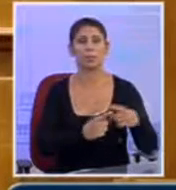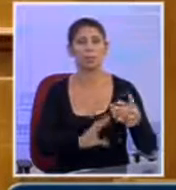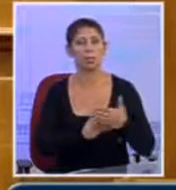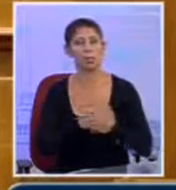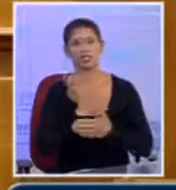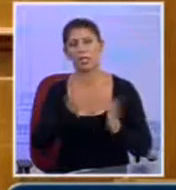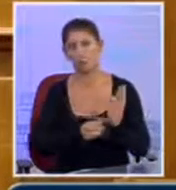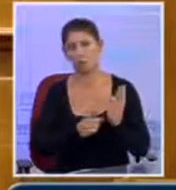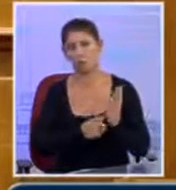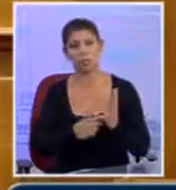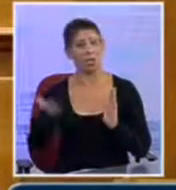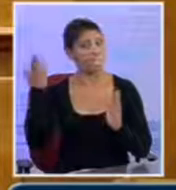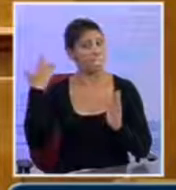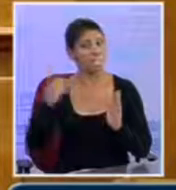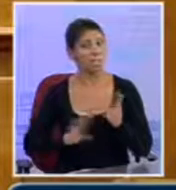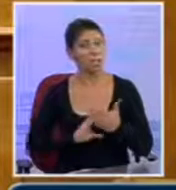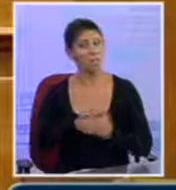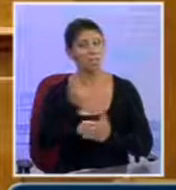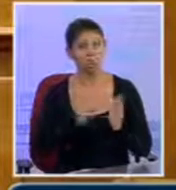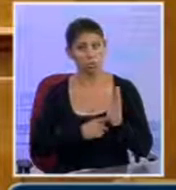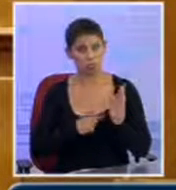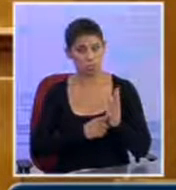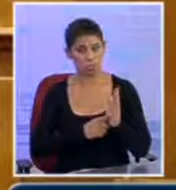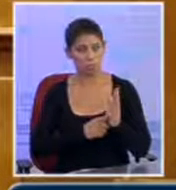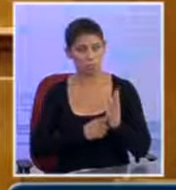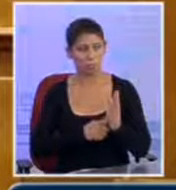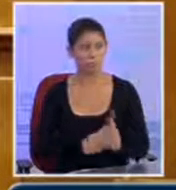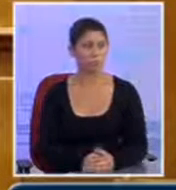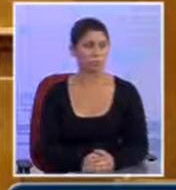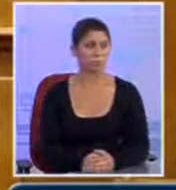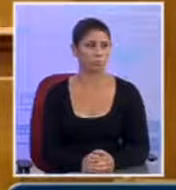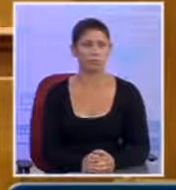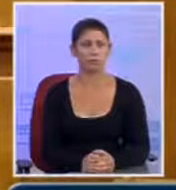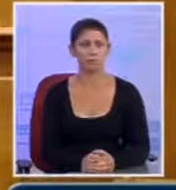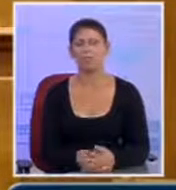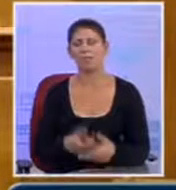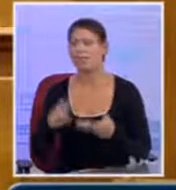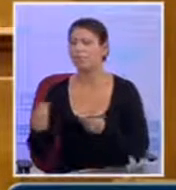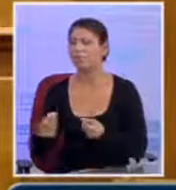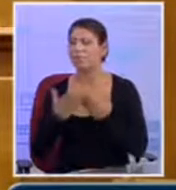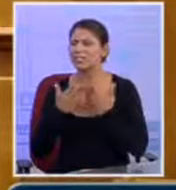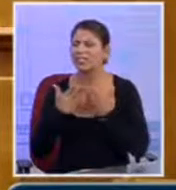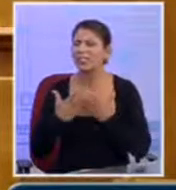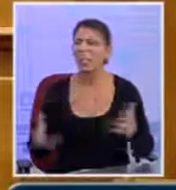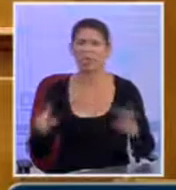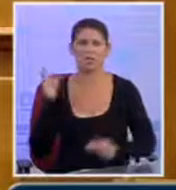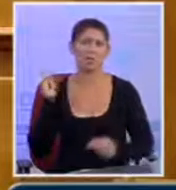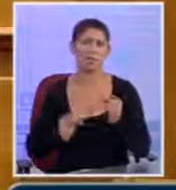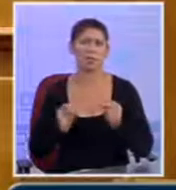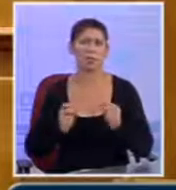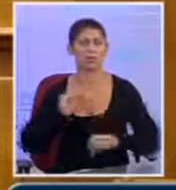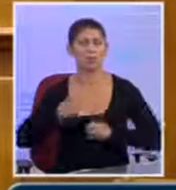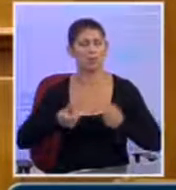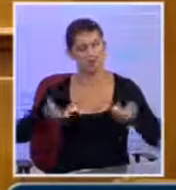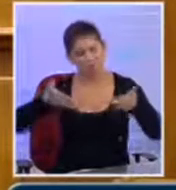αναπτυξιακός νόμος. Ο παλιός αναπτυξιακός νόμος μας άφησε τεράστια προβλήματα και γίνεται μια προσπάθεια να